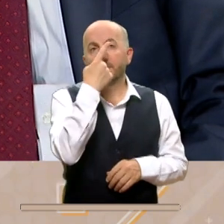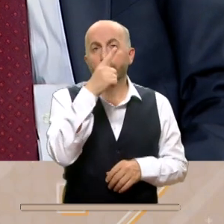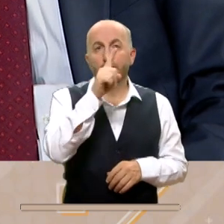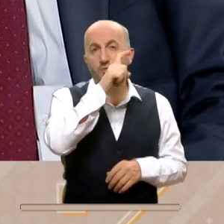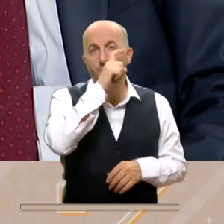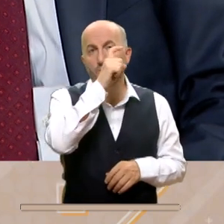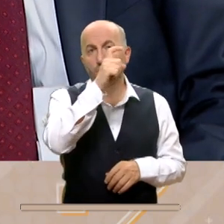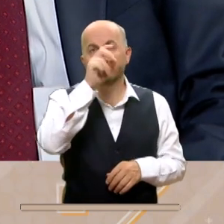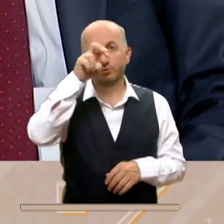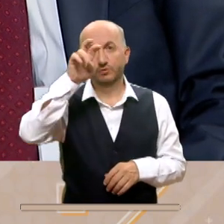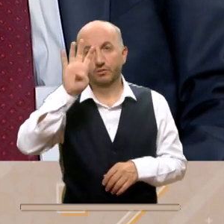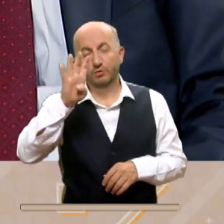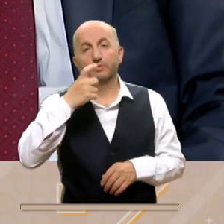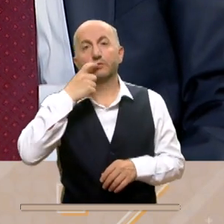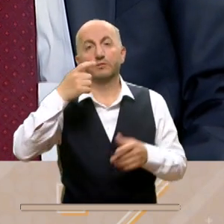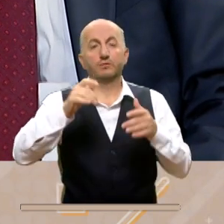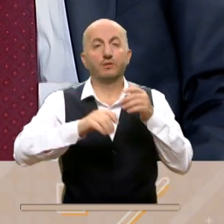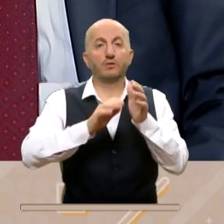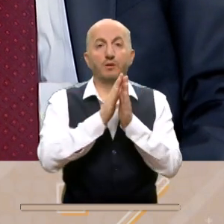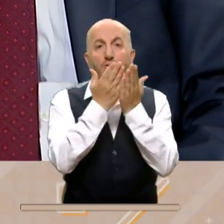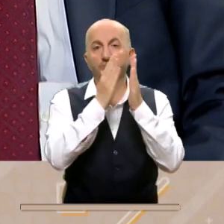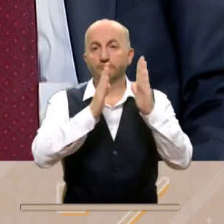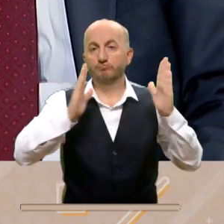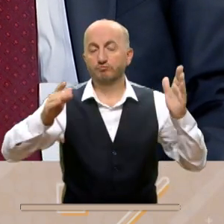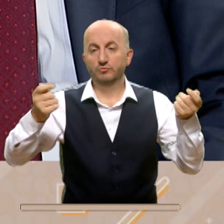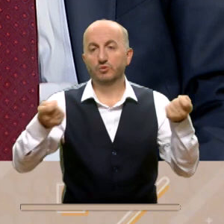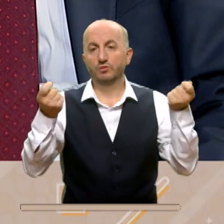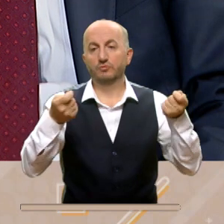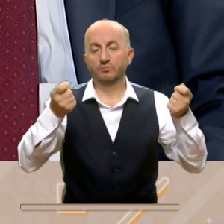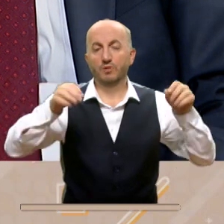1984 yılında bu ansiklopedi çalışmalarına başlamış.